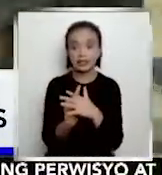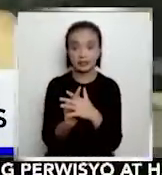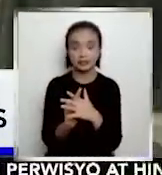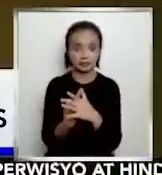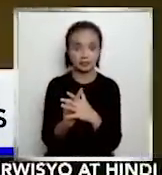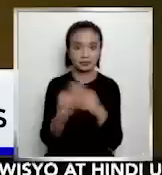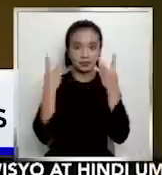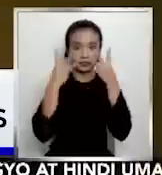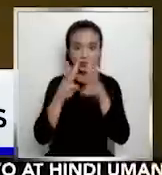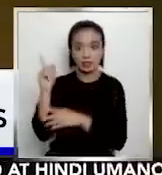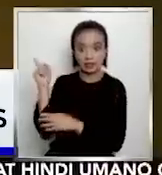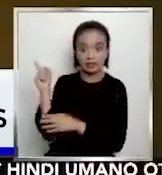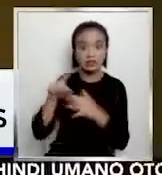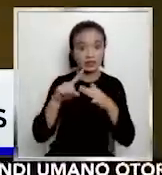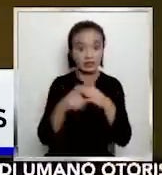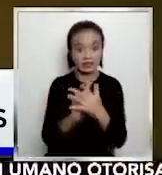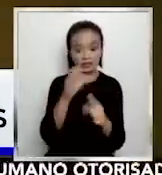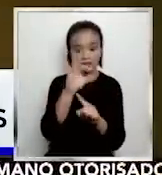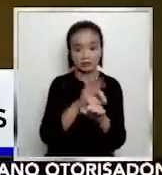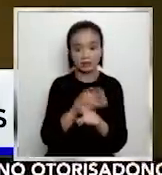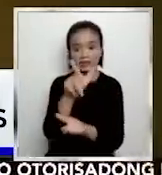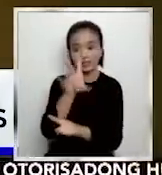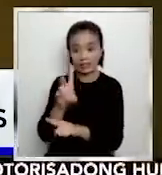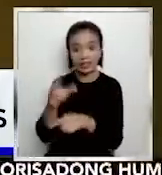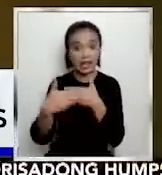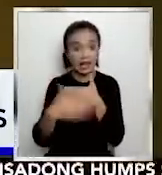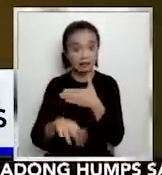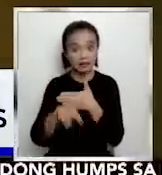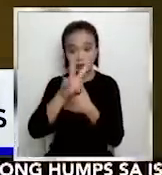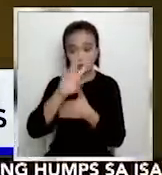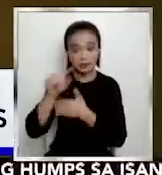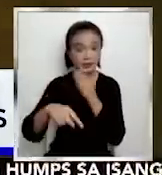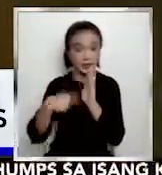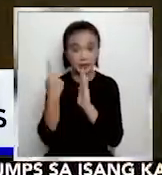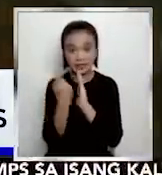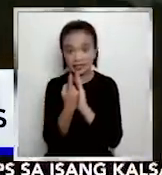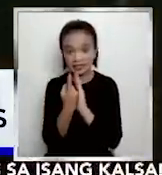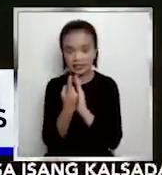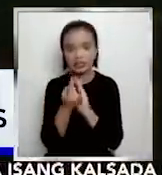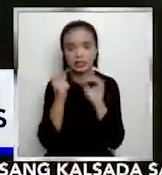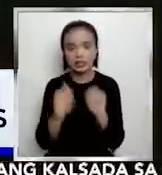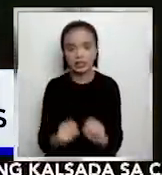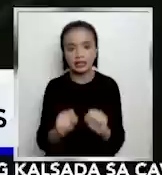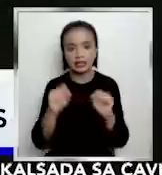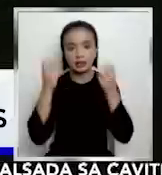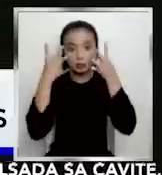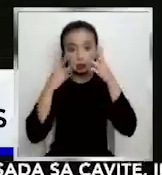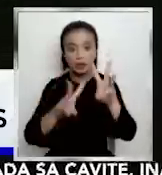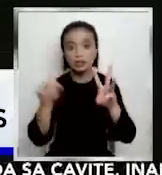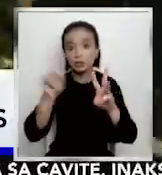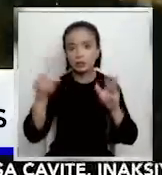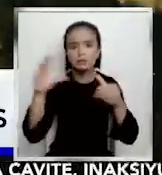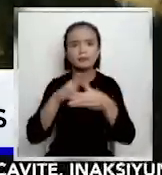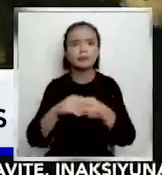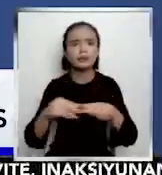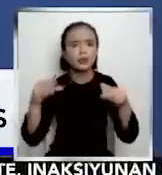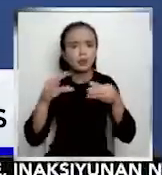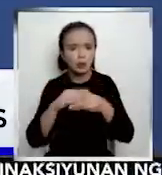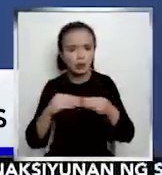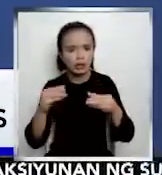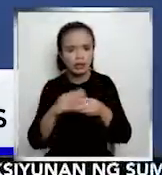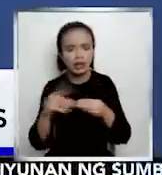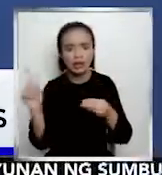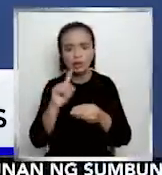starting February 27 pagkatapos ng 24 oras, matutunghayan agad ang istorya at ang mga ipinaglalaban ni